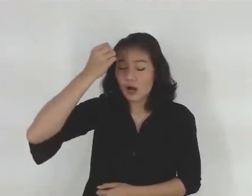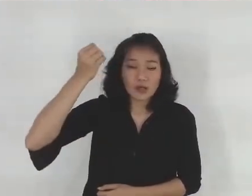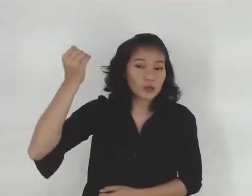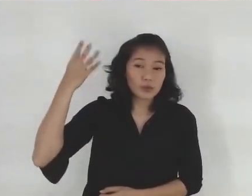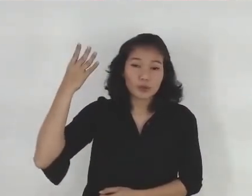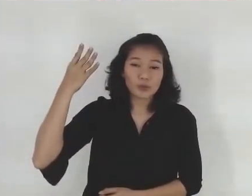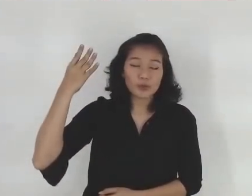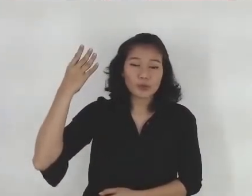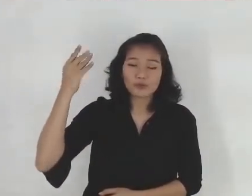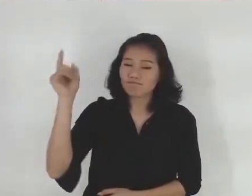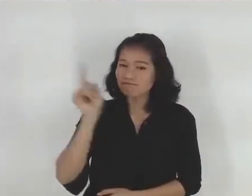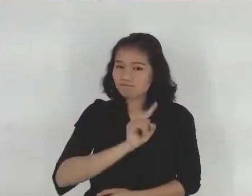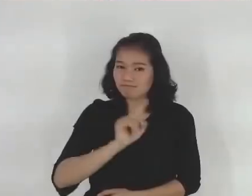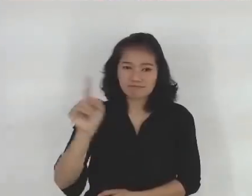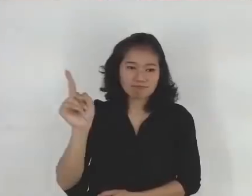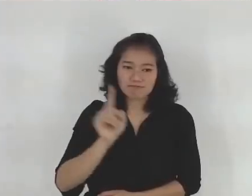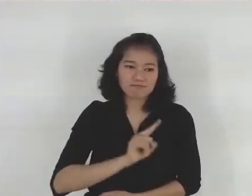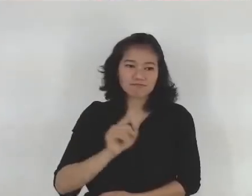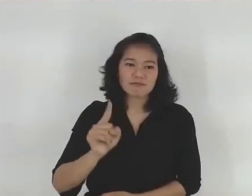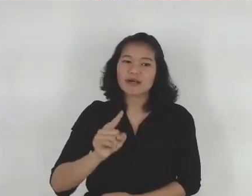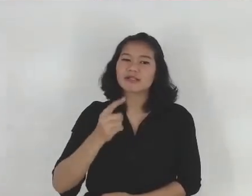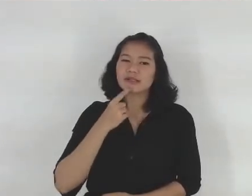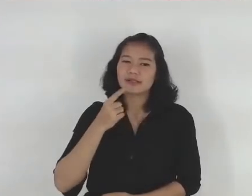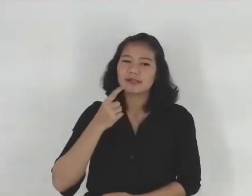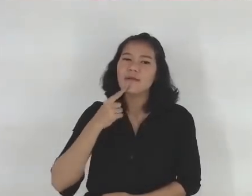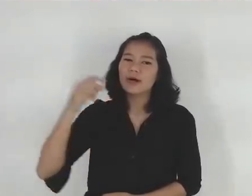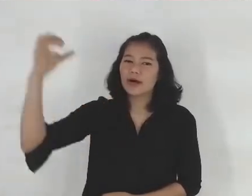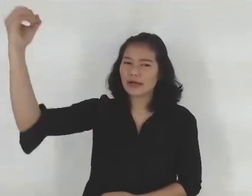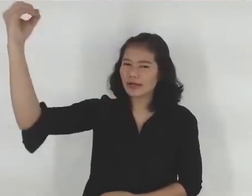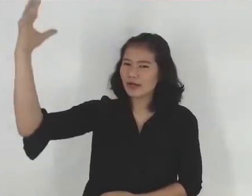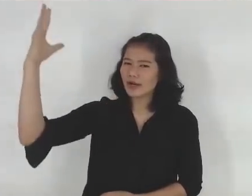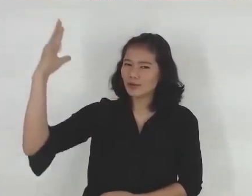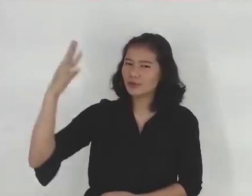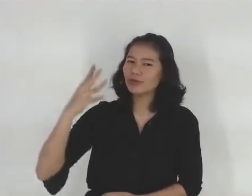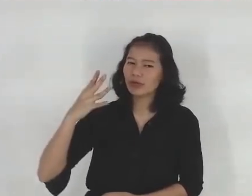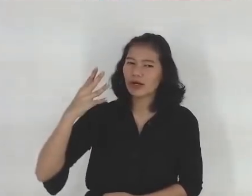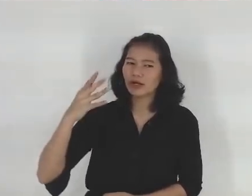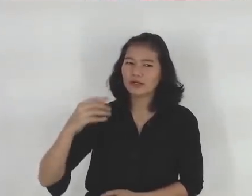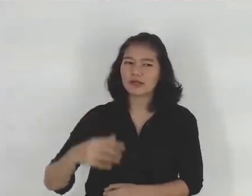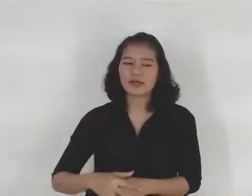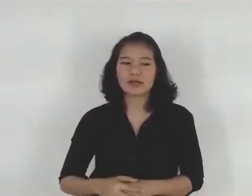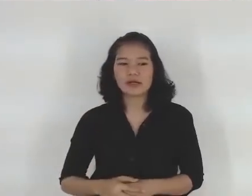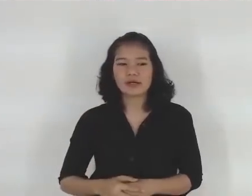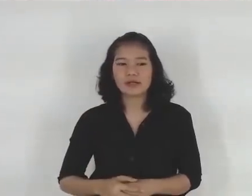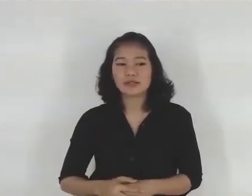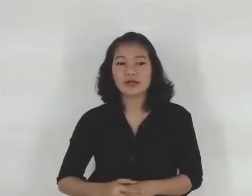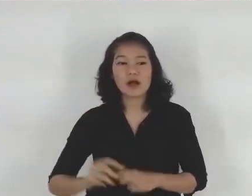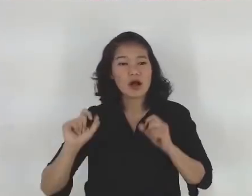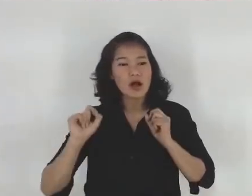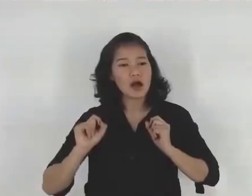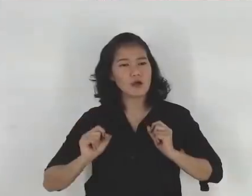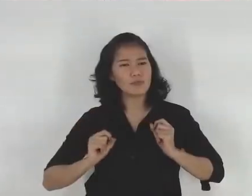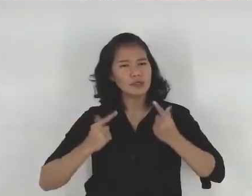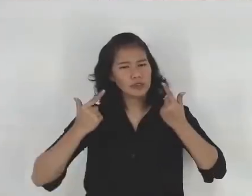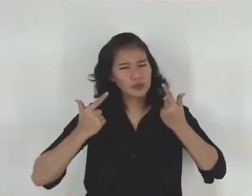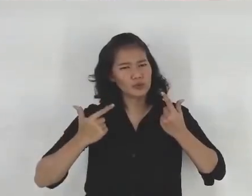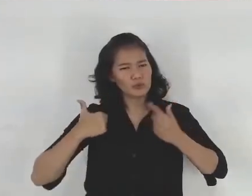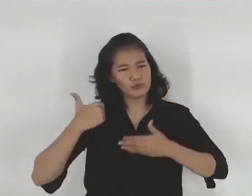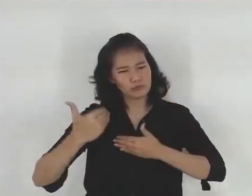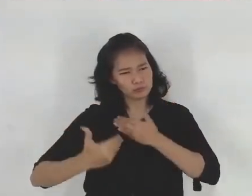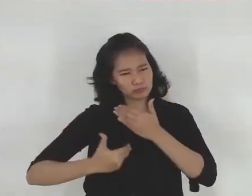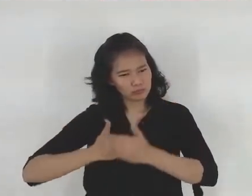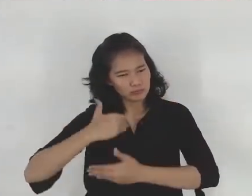dengan lalu engkau bergambar hanugerah demi